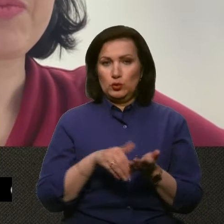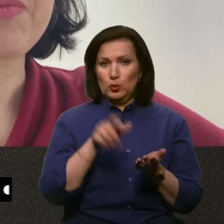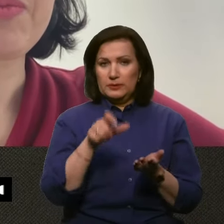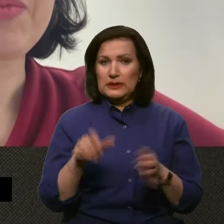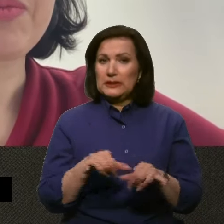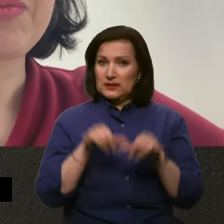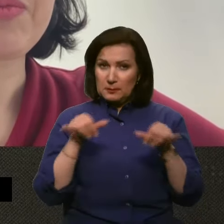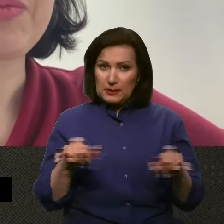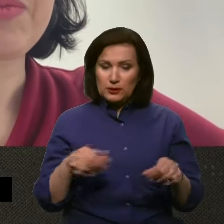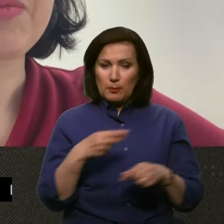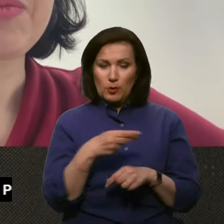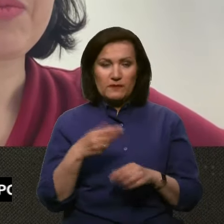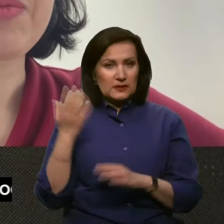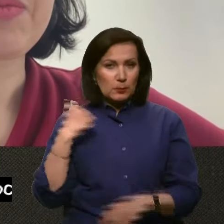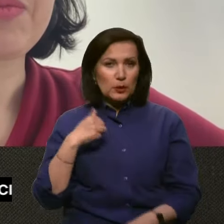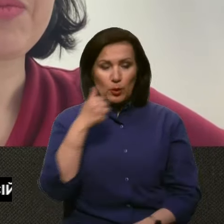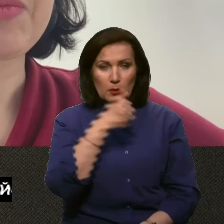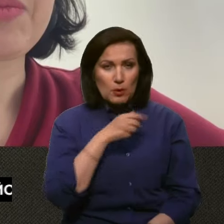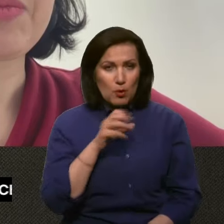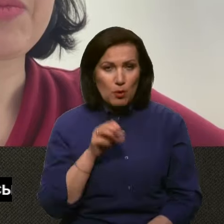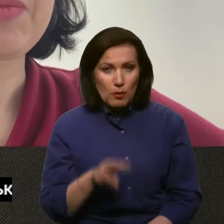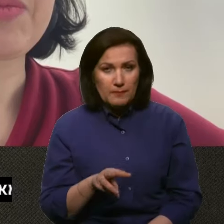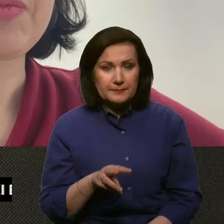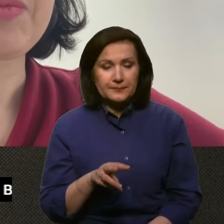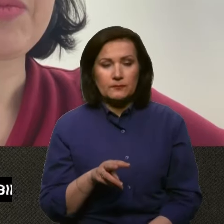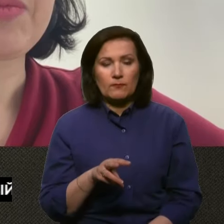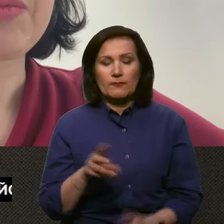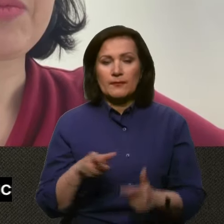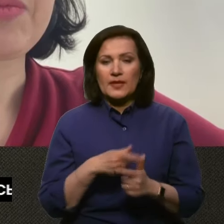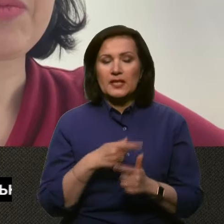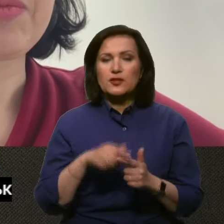збільшилася порівняно з минулим роком.